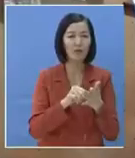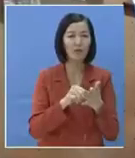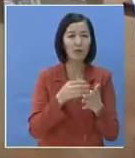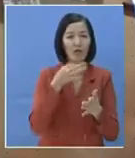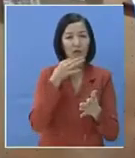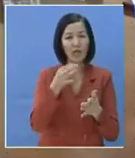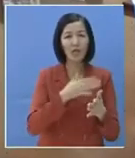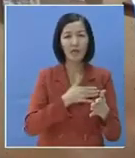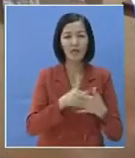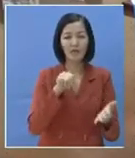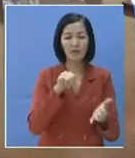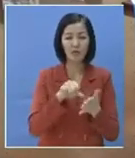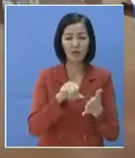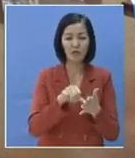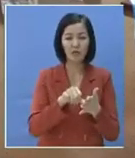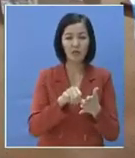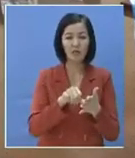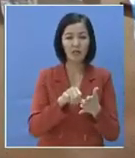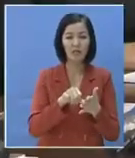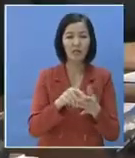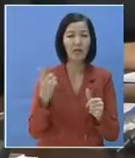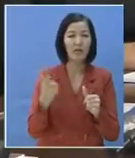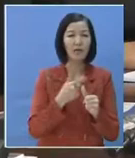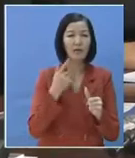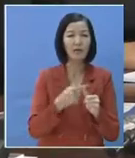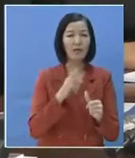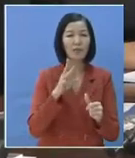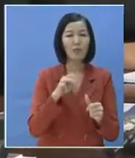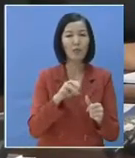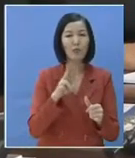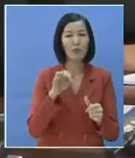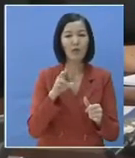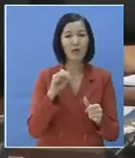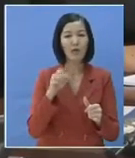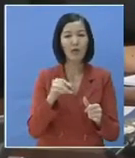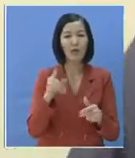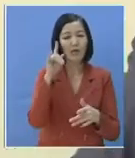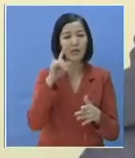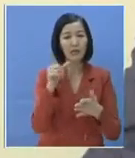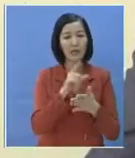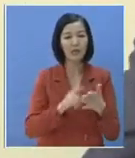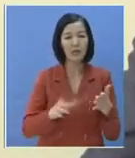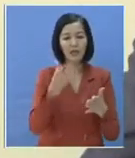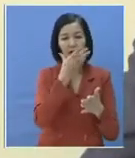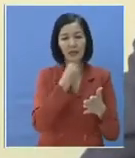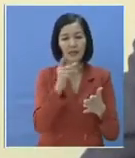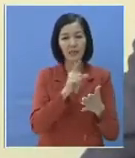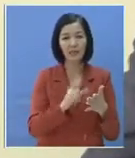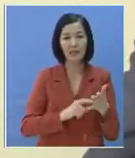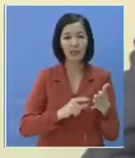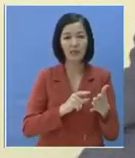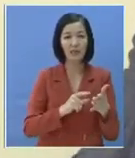вели активную дискуссию со спикером. Имя Мукагали символизирует казахскую поэзию. Красота его стихов воплощает мир